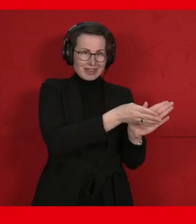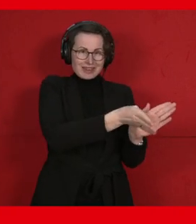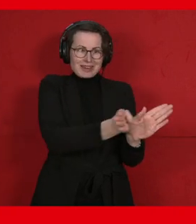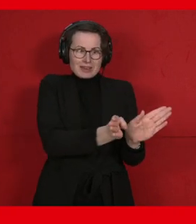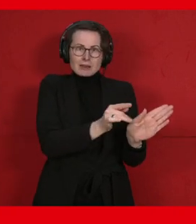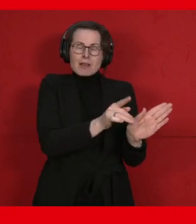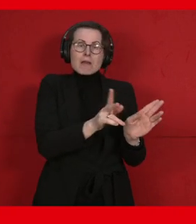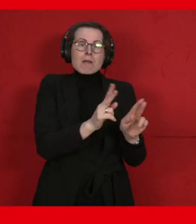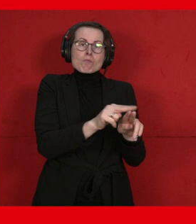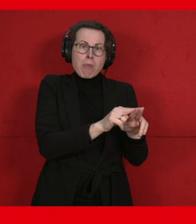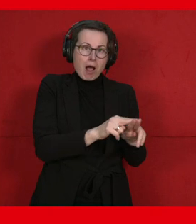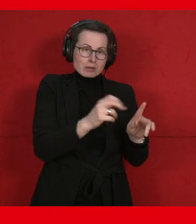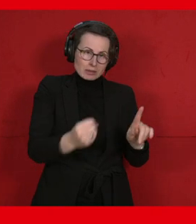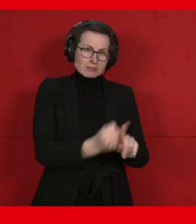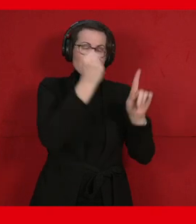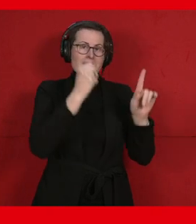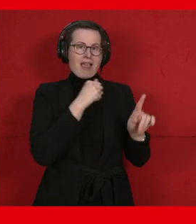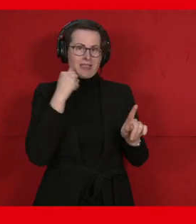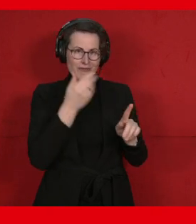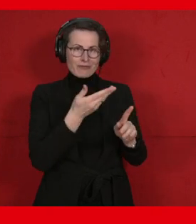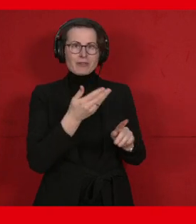haben. Und insofern, ich glaube,